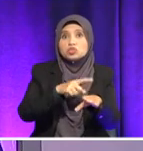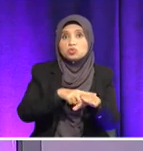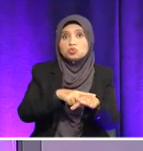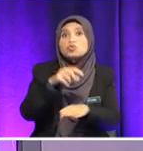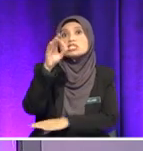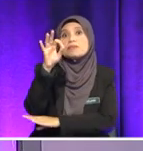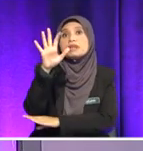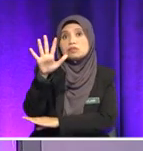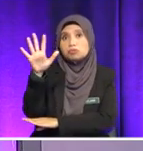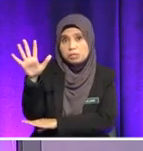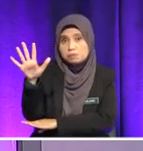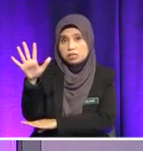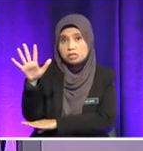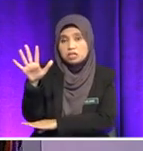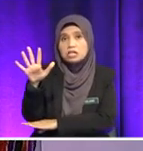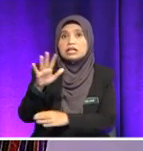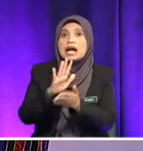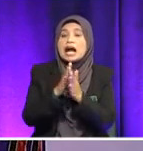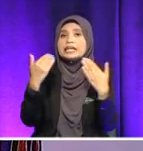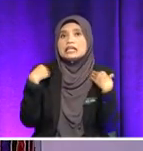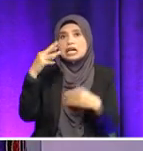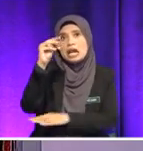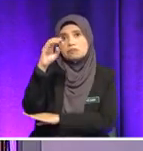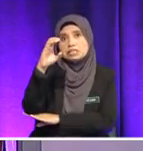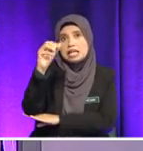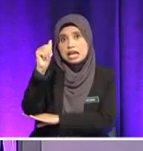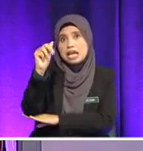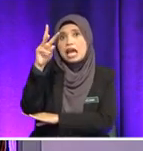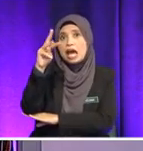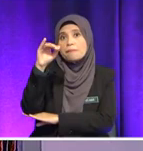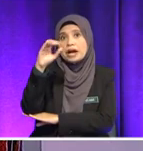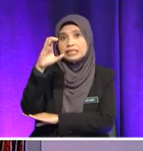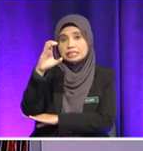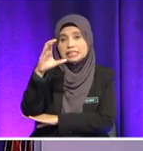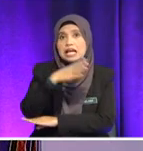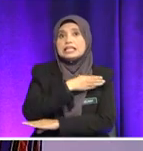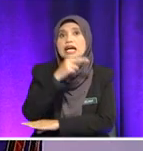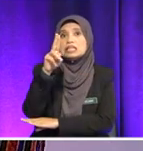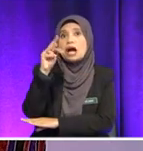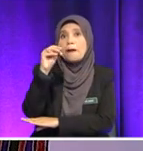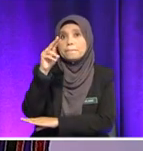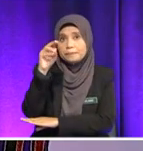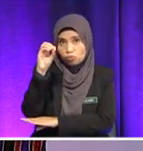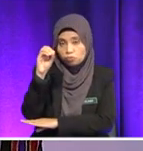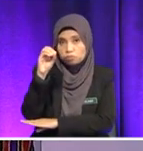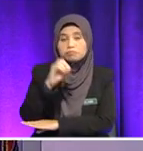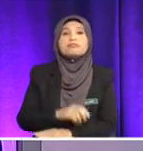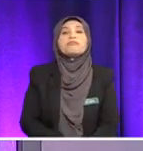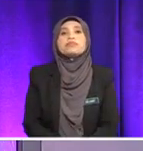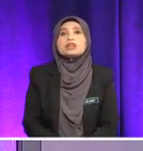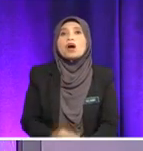Raja 1155 jadi waktu itu kita dmci kita ada misi maka daripada situlah kita ada